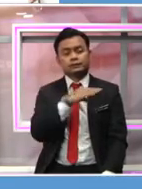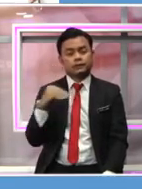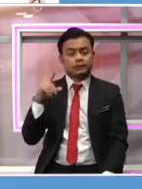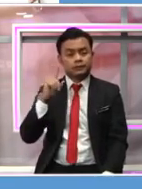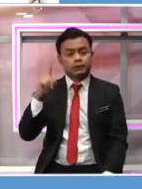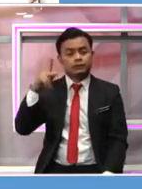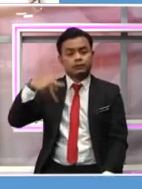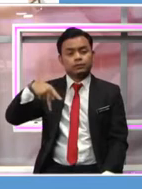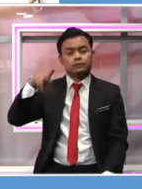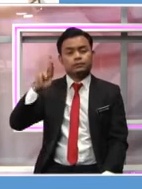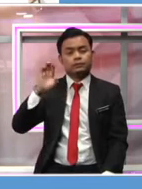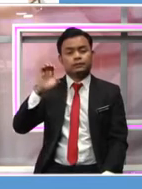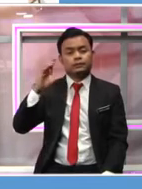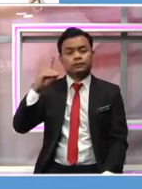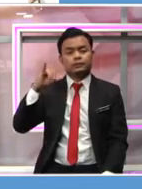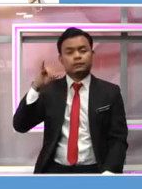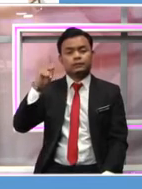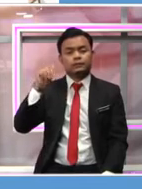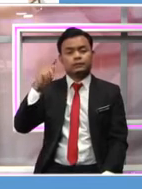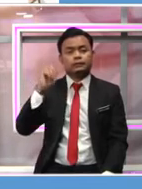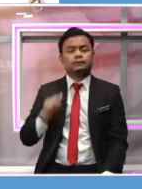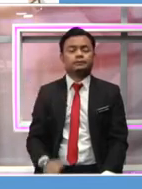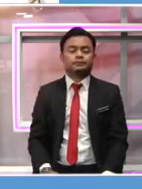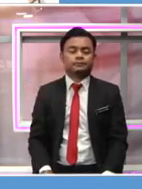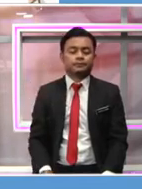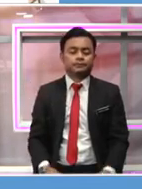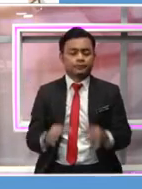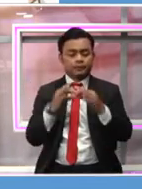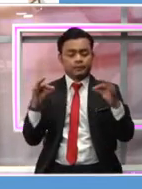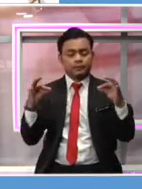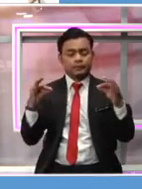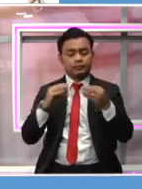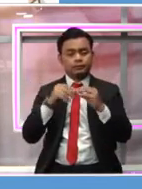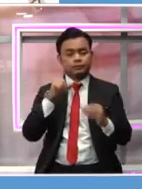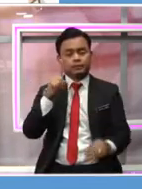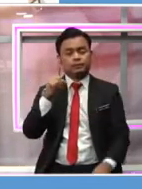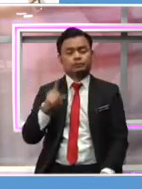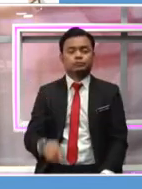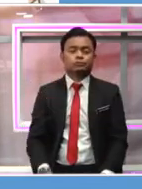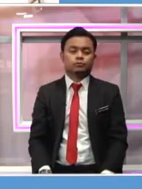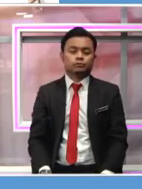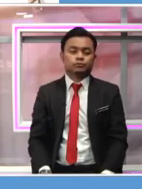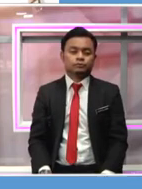soalny contoh yang ada baik ayat yang pertama Gadis itu anak saya baik disebut tentang